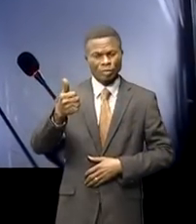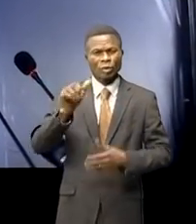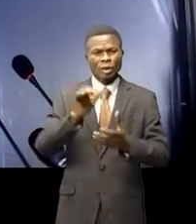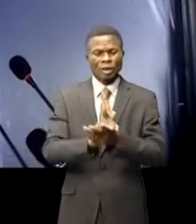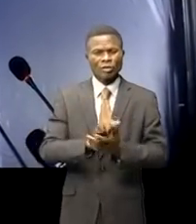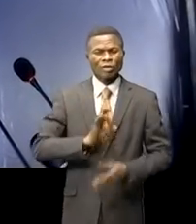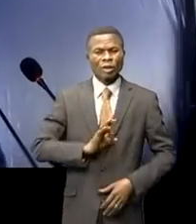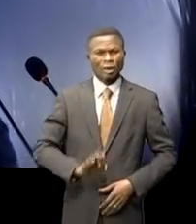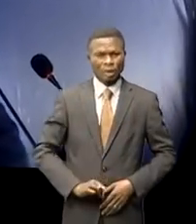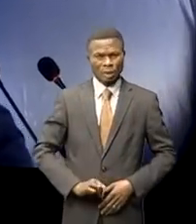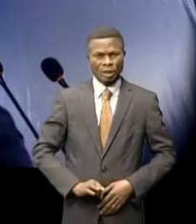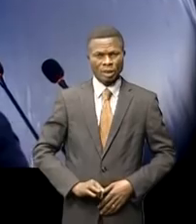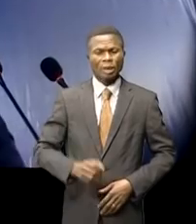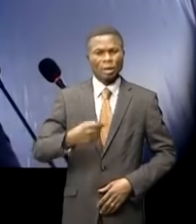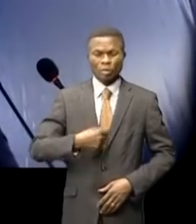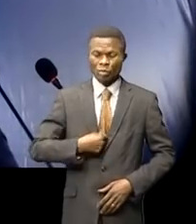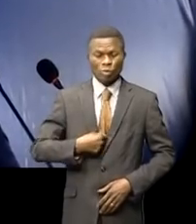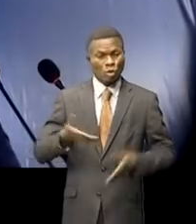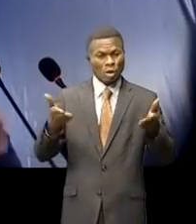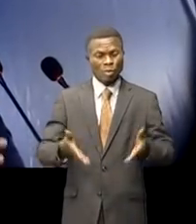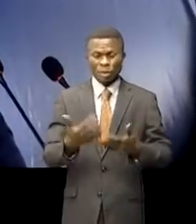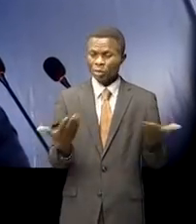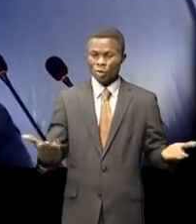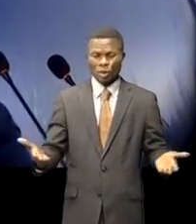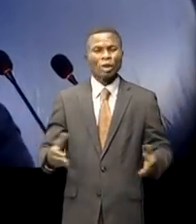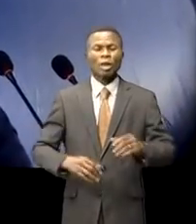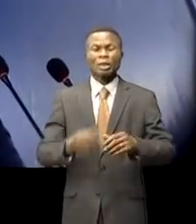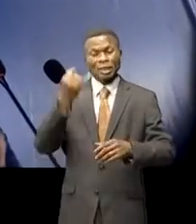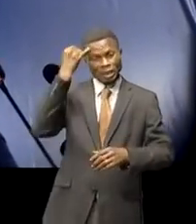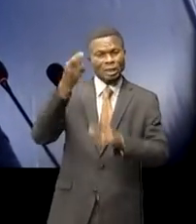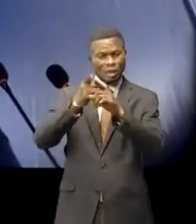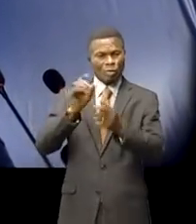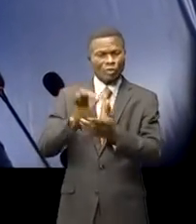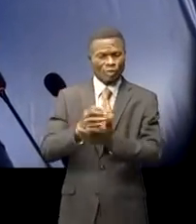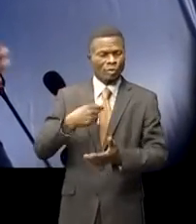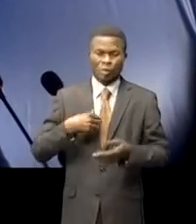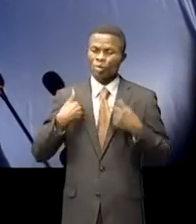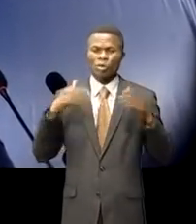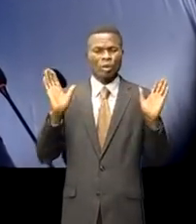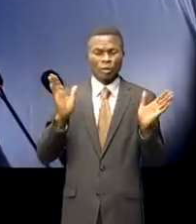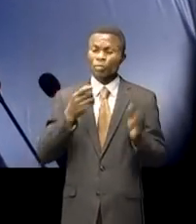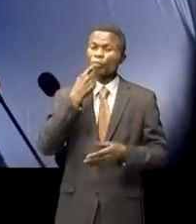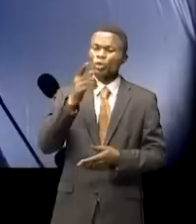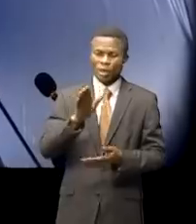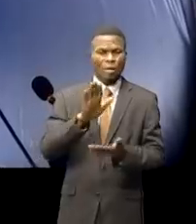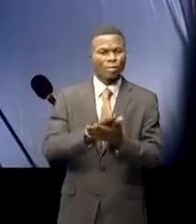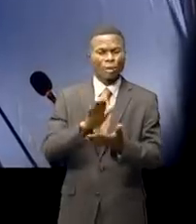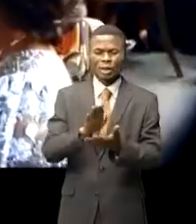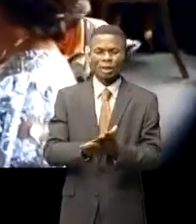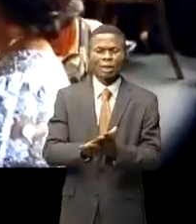dame croyez moi je n'y suis pour rien c'est vraiment celle que ça vient mais j'aimerais lui rendre un vibrant